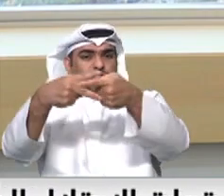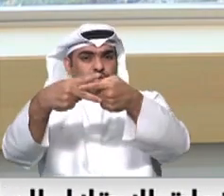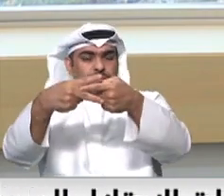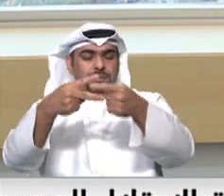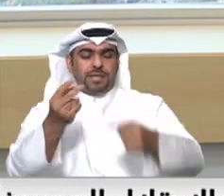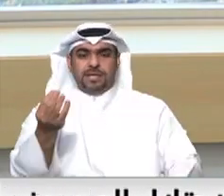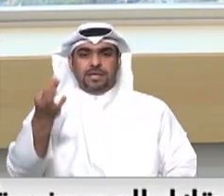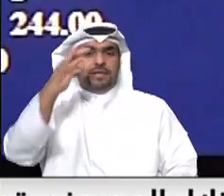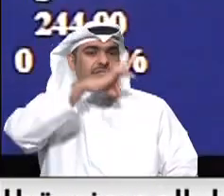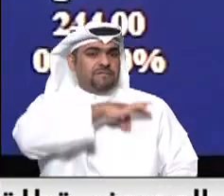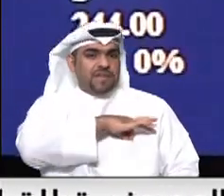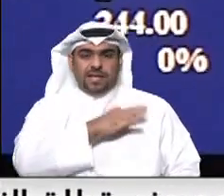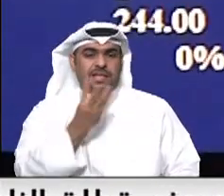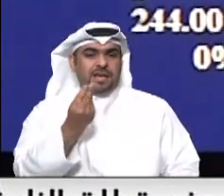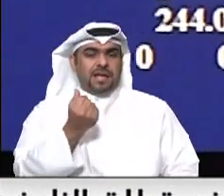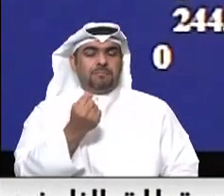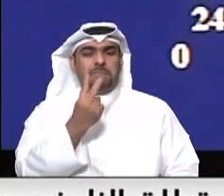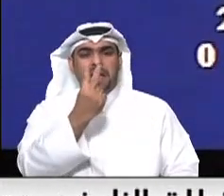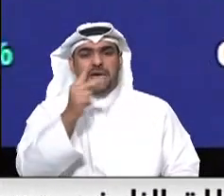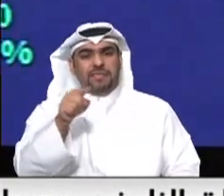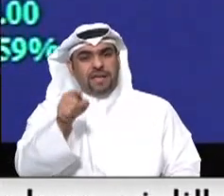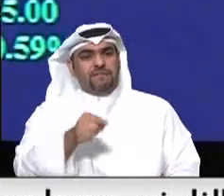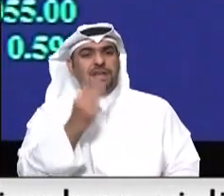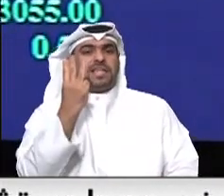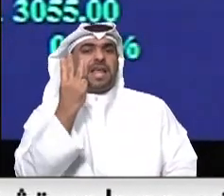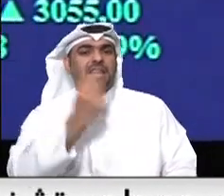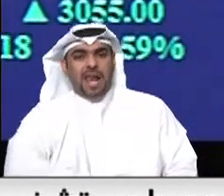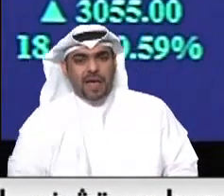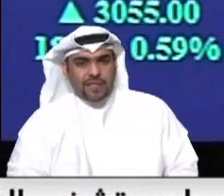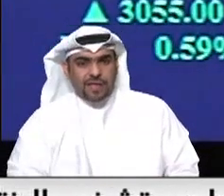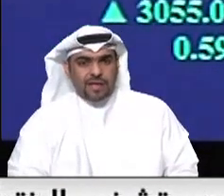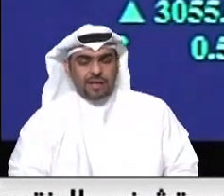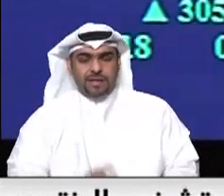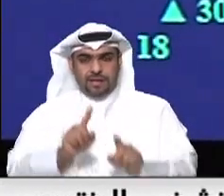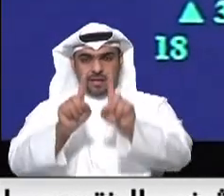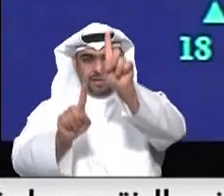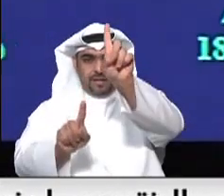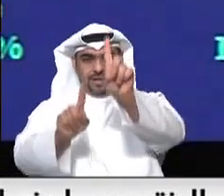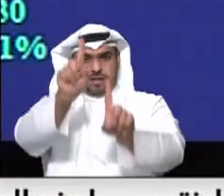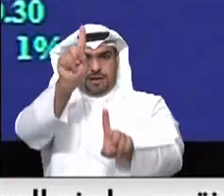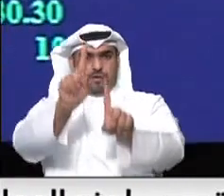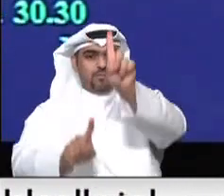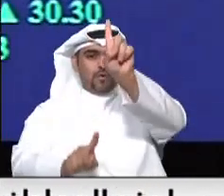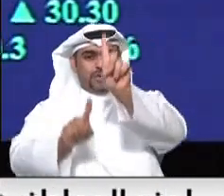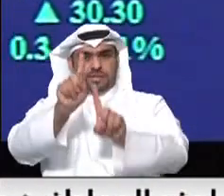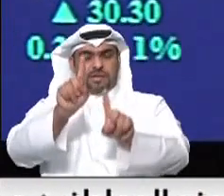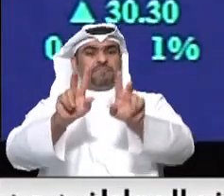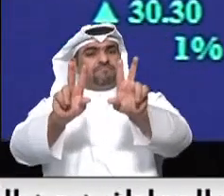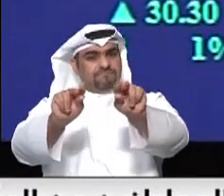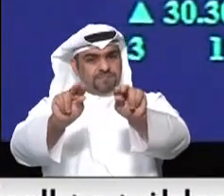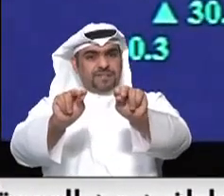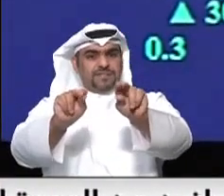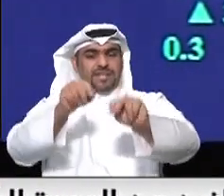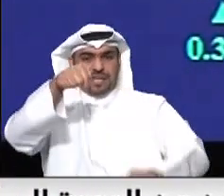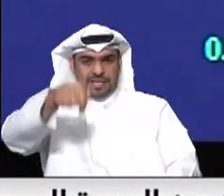على التوالي. لا يزال السوق يلقى دعم من نتائج